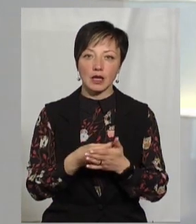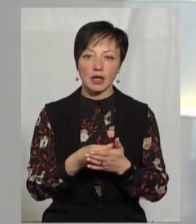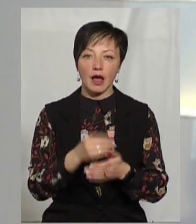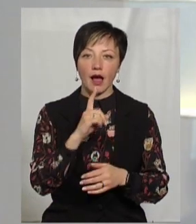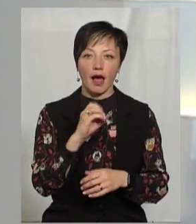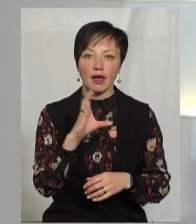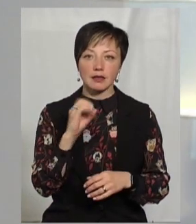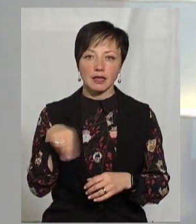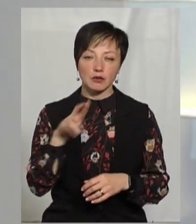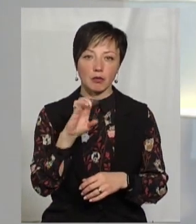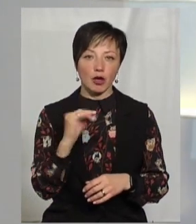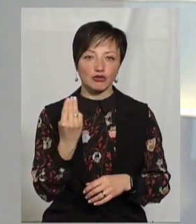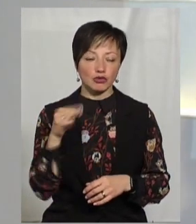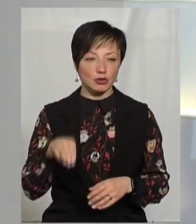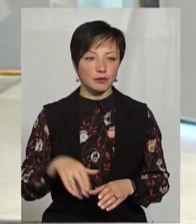фонді «Хесед-Бешт».